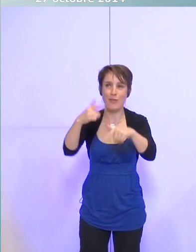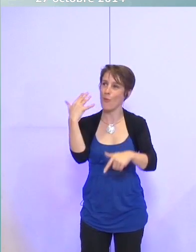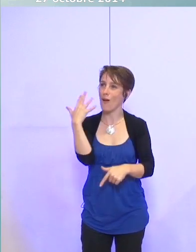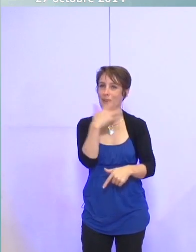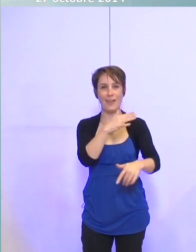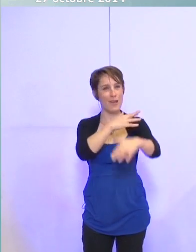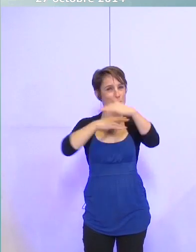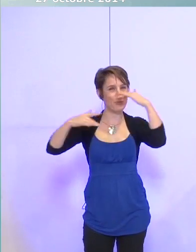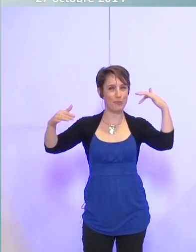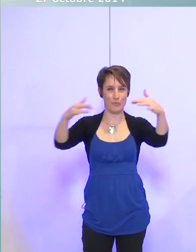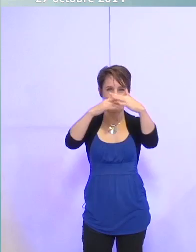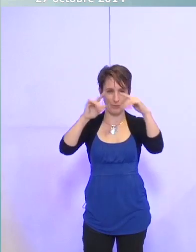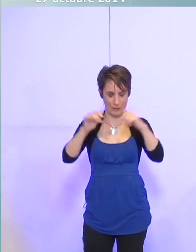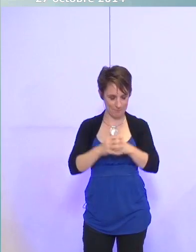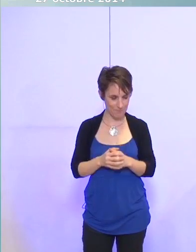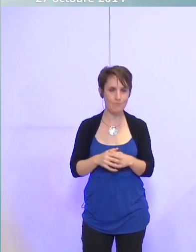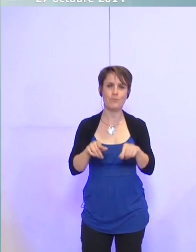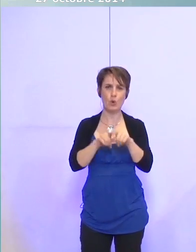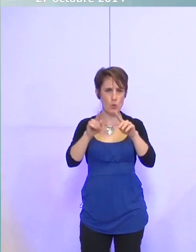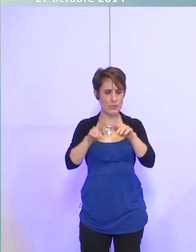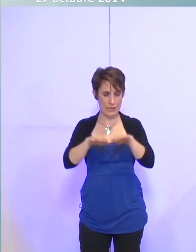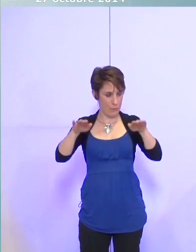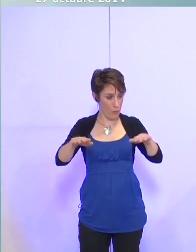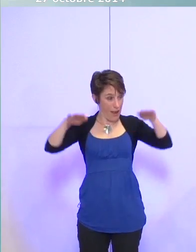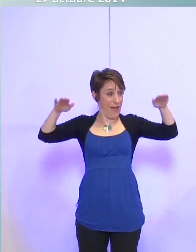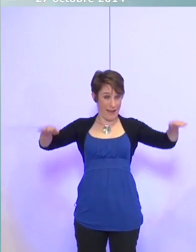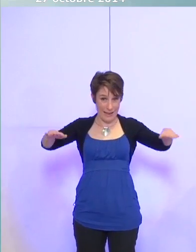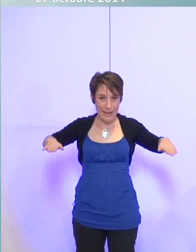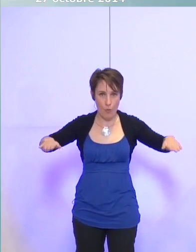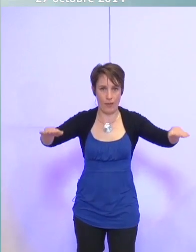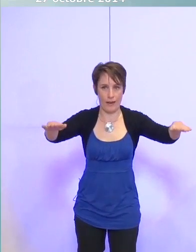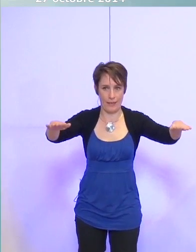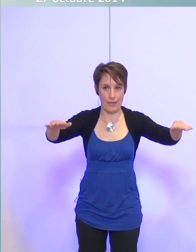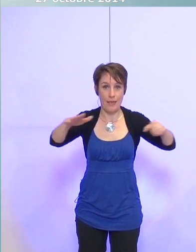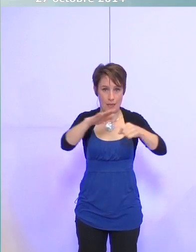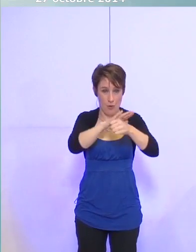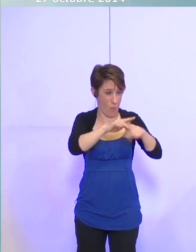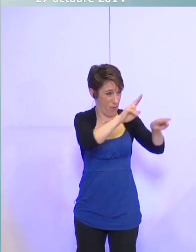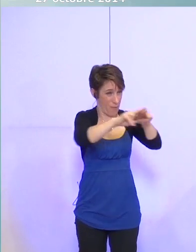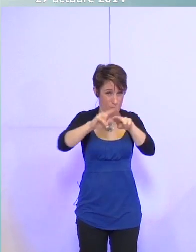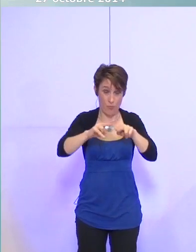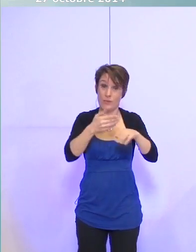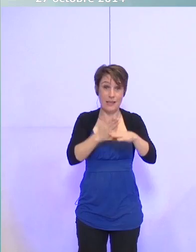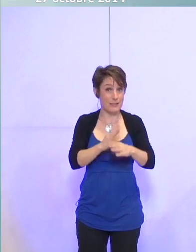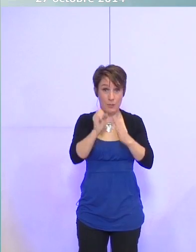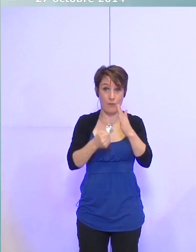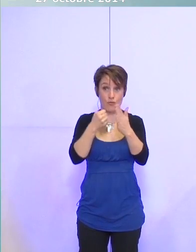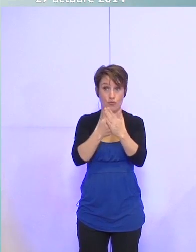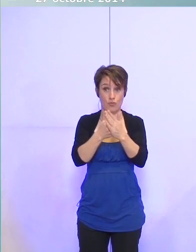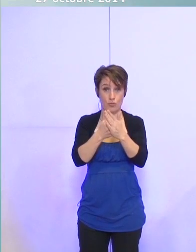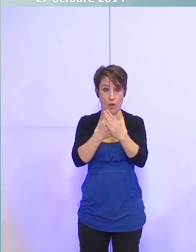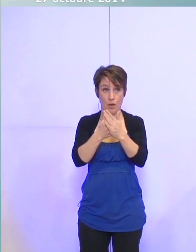le traitement des contre-allées complets était prévu uniquement sur le cours Jean Jaurès et jusqu'à l'avenue